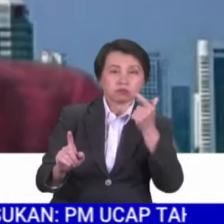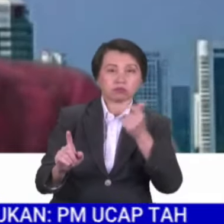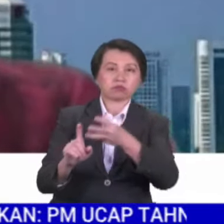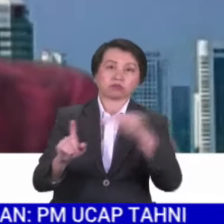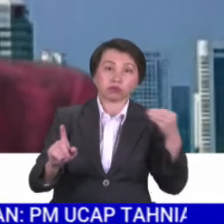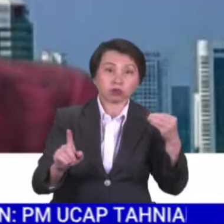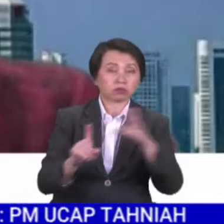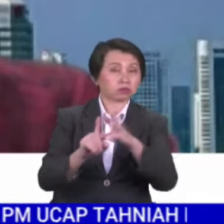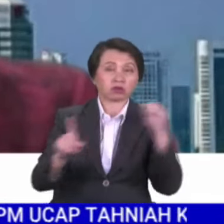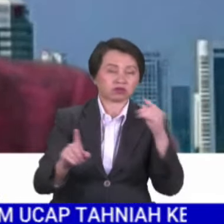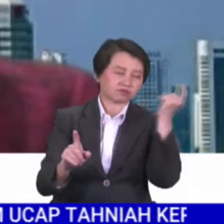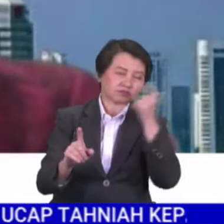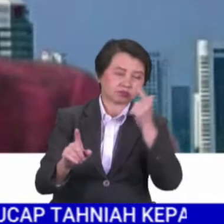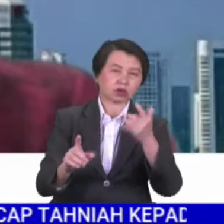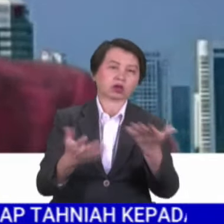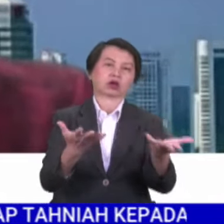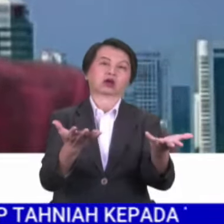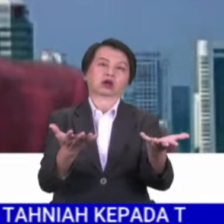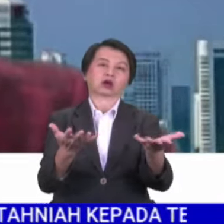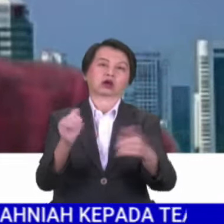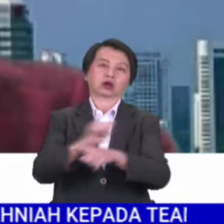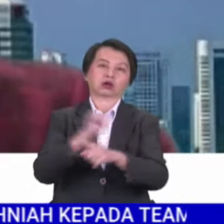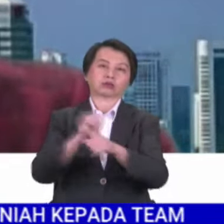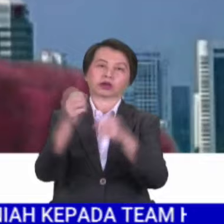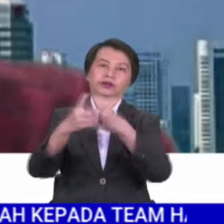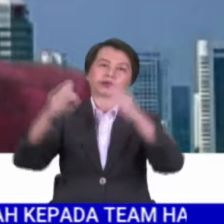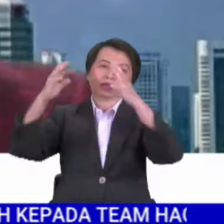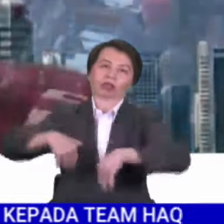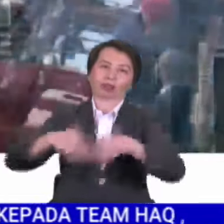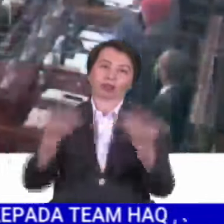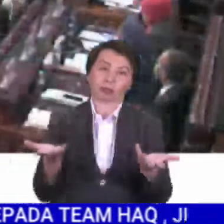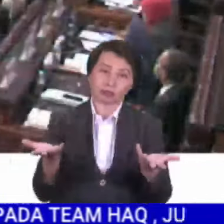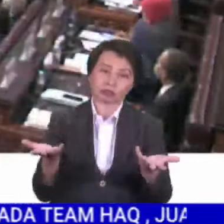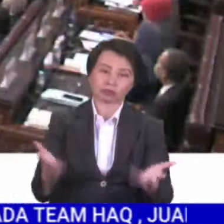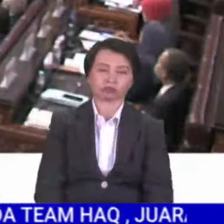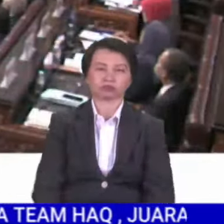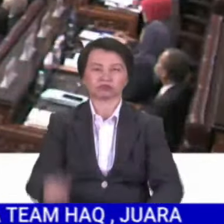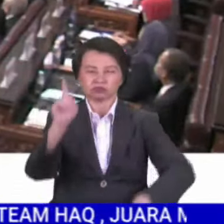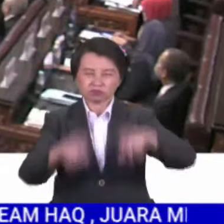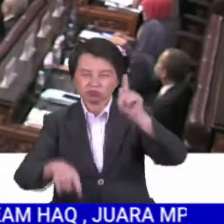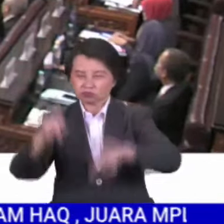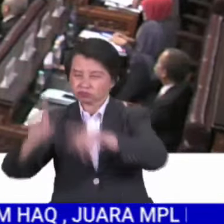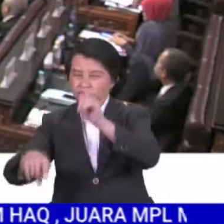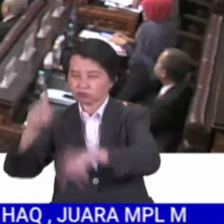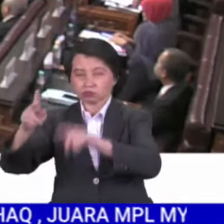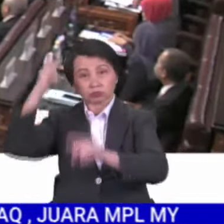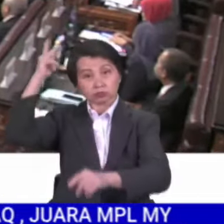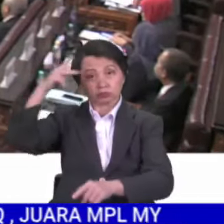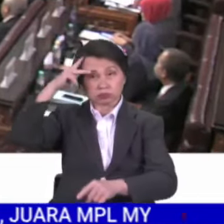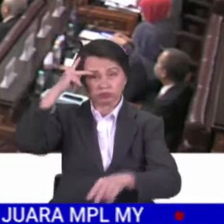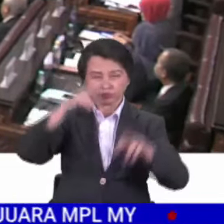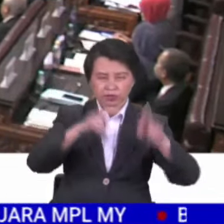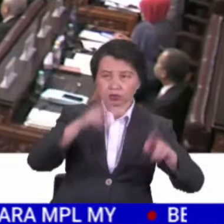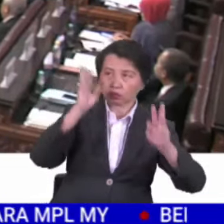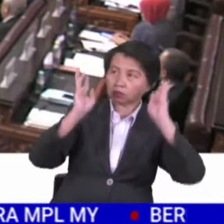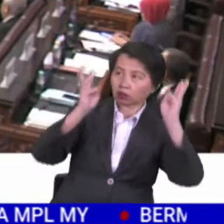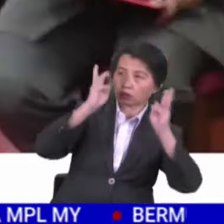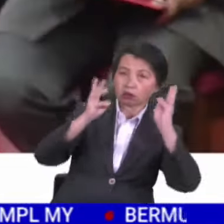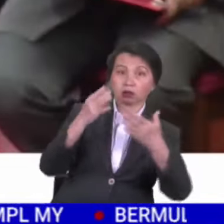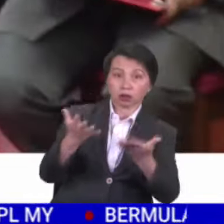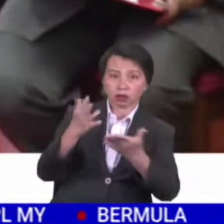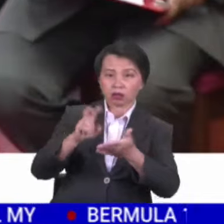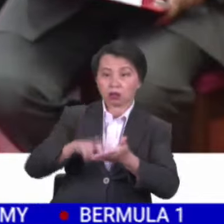dan melumpuhkan amalan demokrasi. Ketidaktentuan politik yang dibimbangi rakyat, khususnya